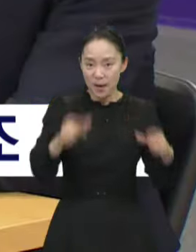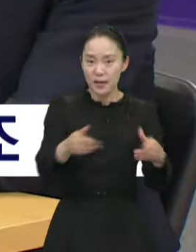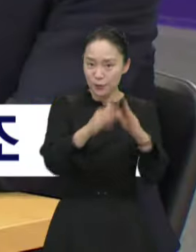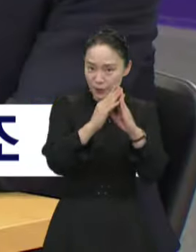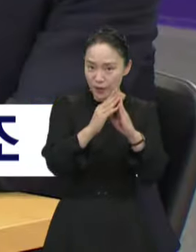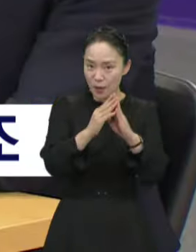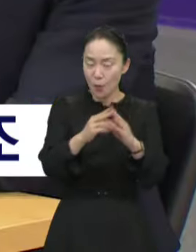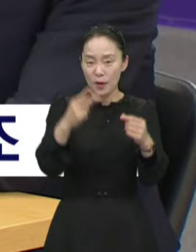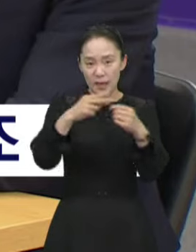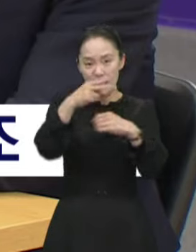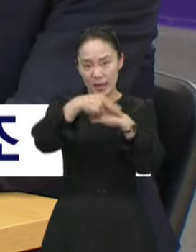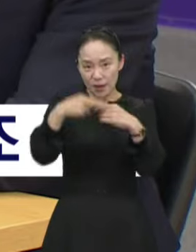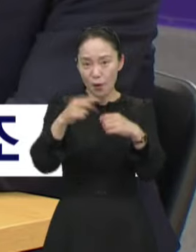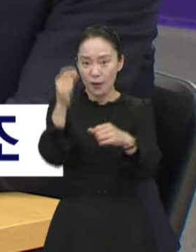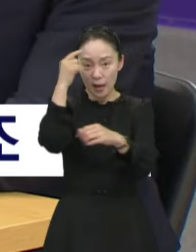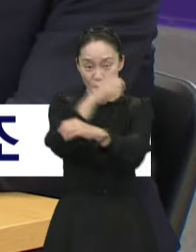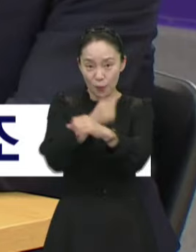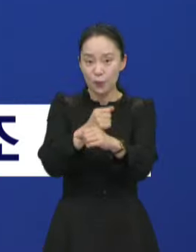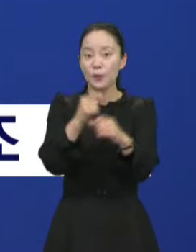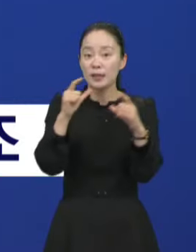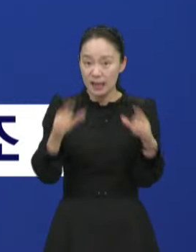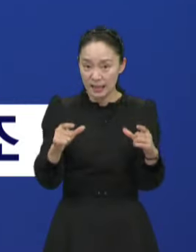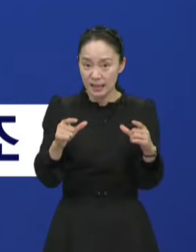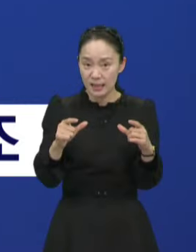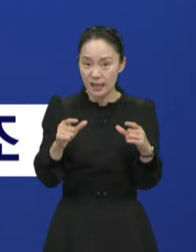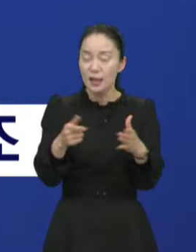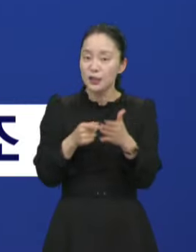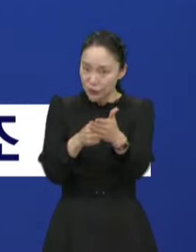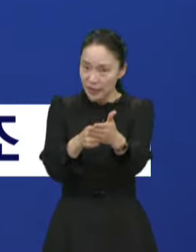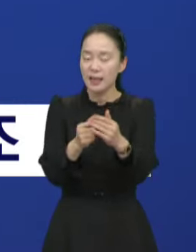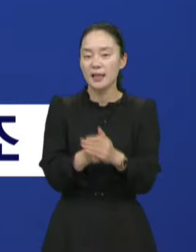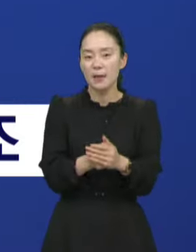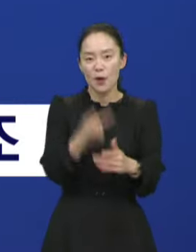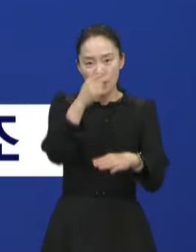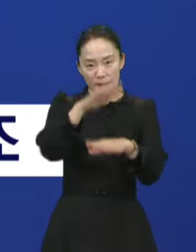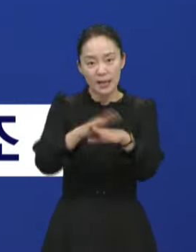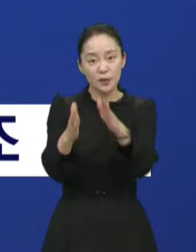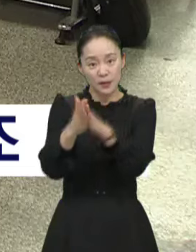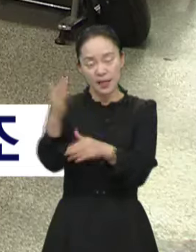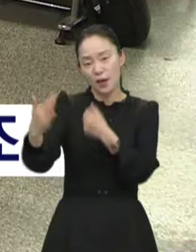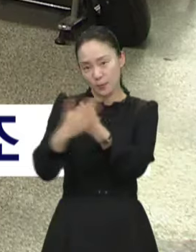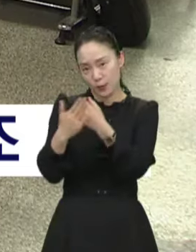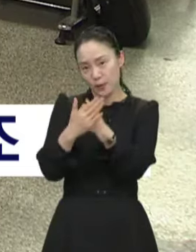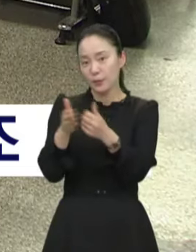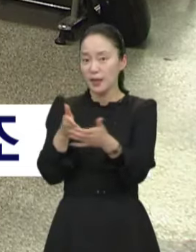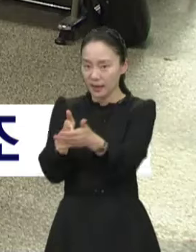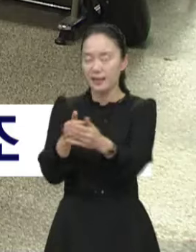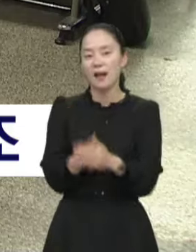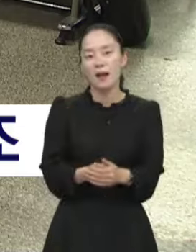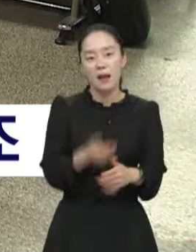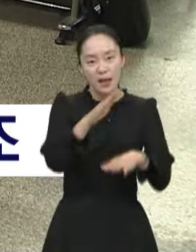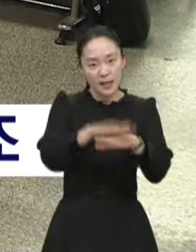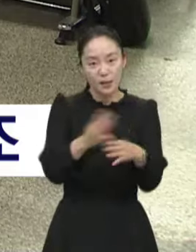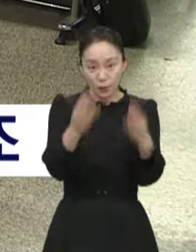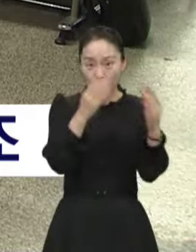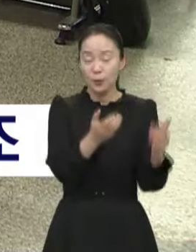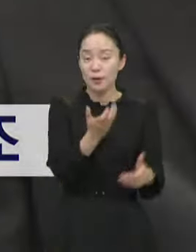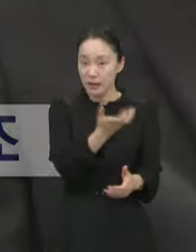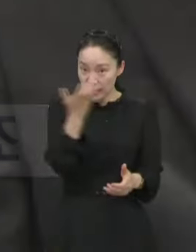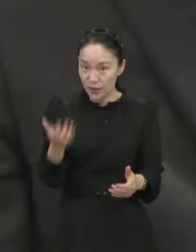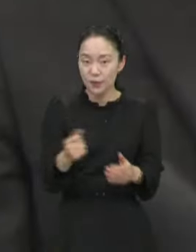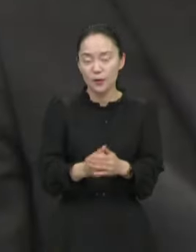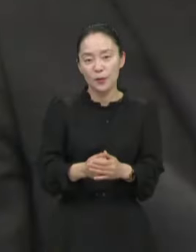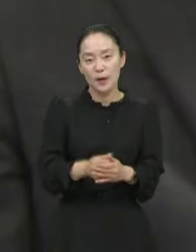연구 단지 등을 대전 전체 공약으로 공동 추진하겠다며 대전시의 협조를 요청했습니다 특히 대전 교도소 이전 등